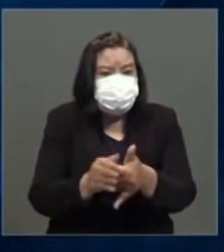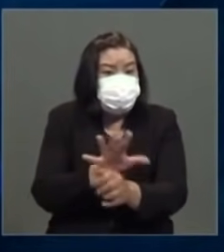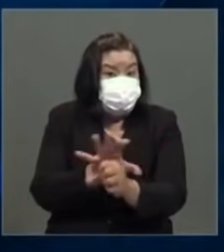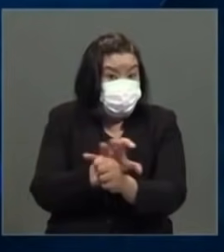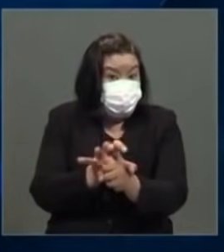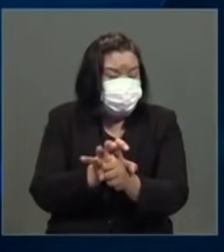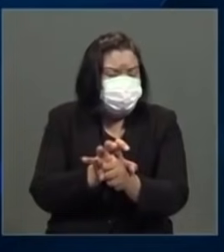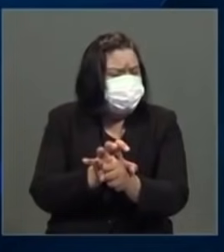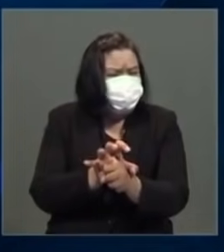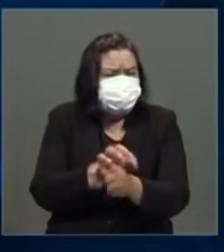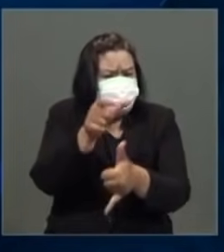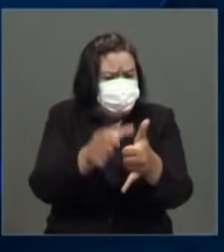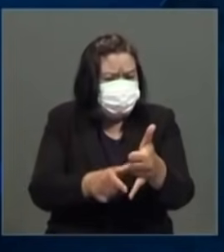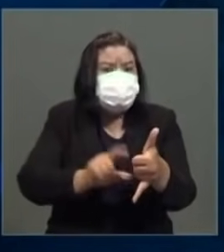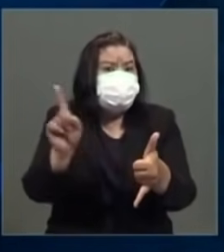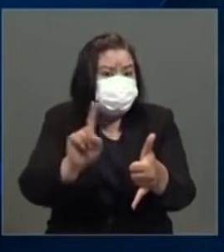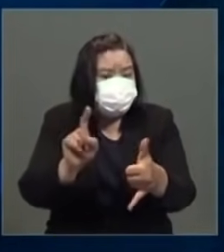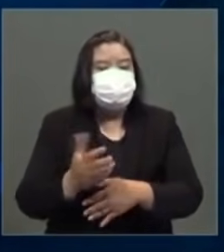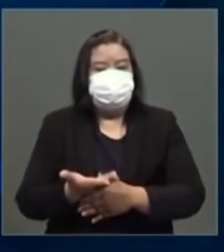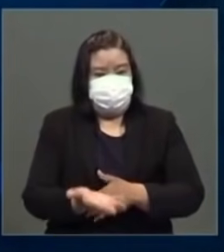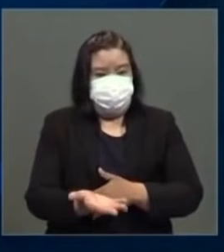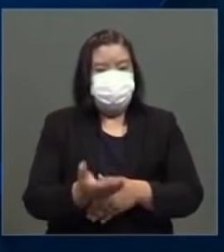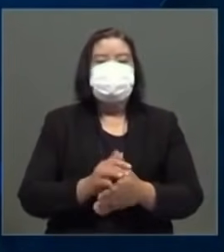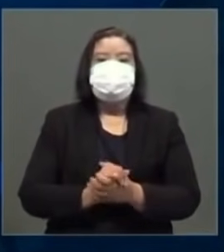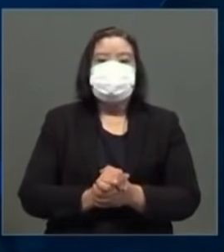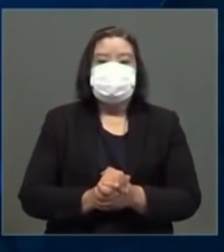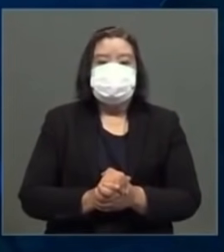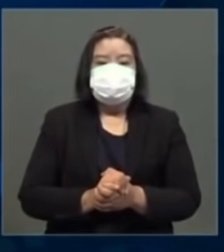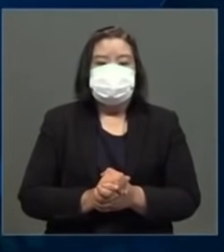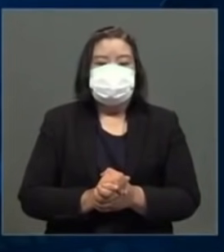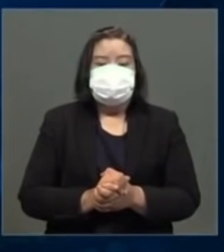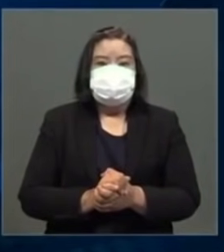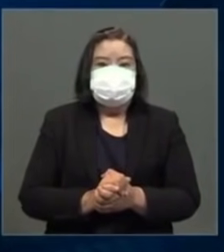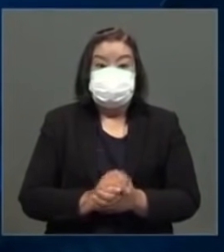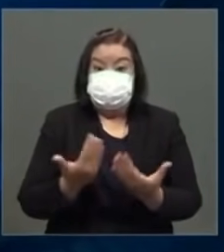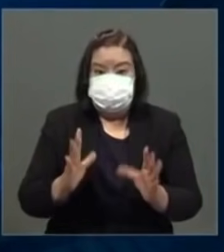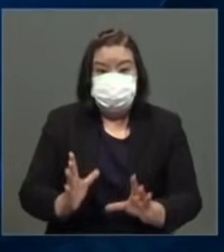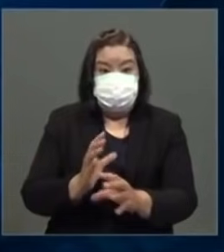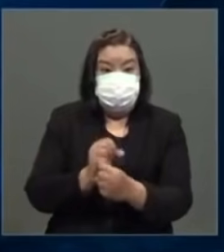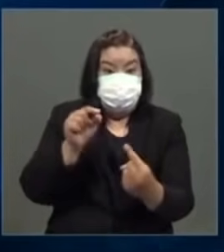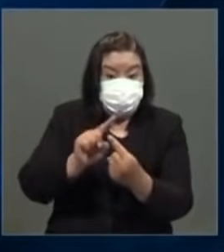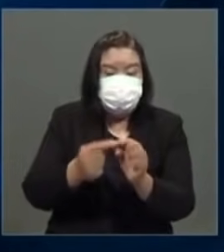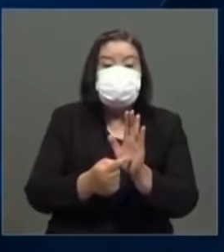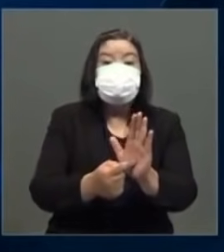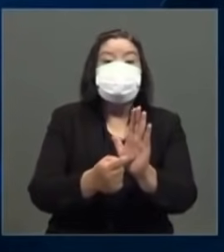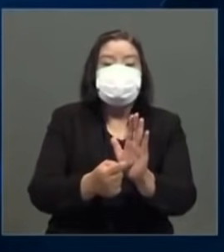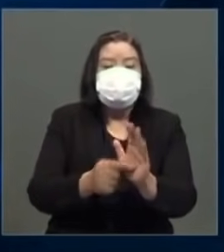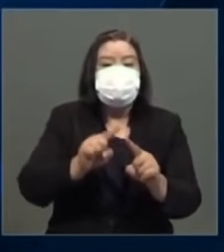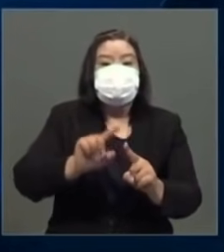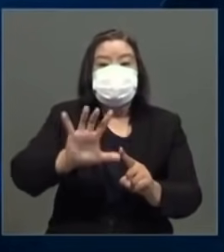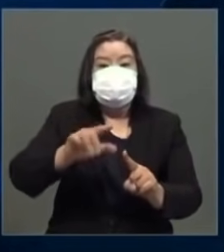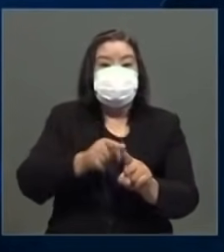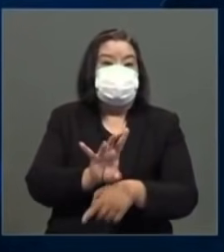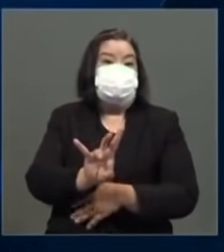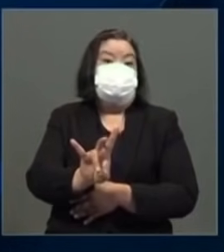ชื้อเนี่ยไปเป็นยังไงนะครับมีอีกแผนภูมิหนึ่งเขาก็เอาของข้อมูลของวันที่5ครับมาดูกันว่าใน